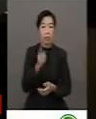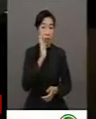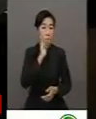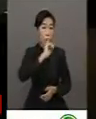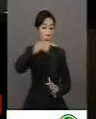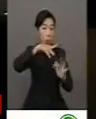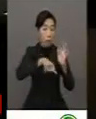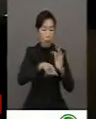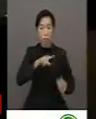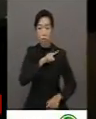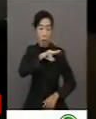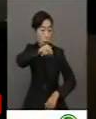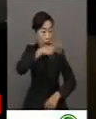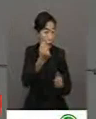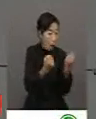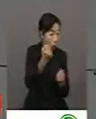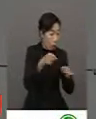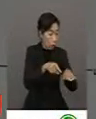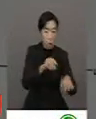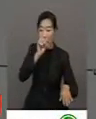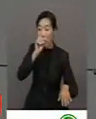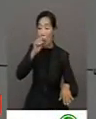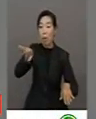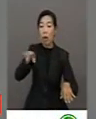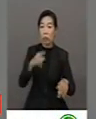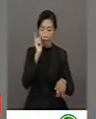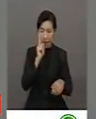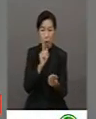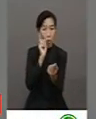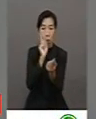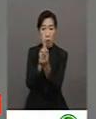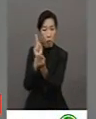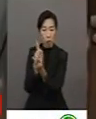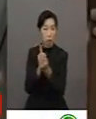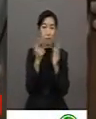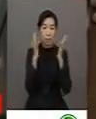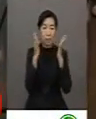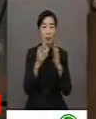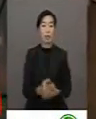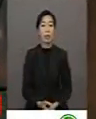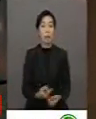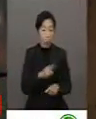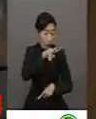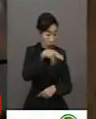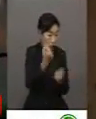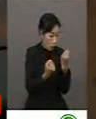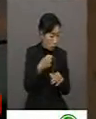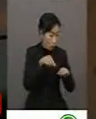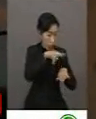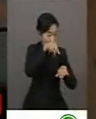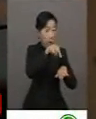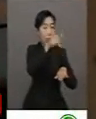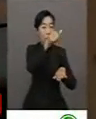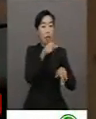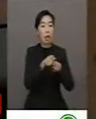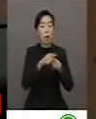นต์ซุปเปอร์คาร์เท่านั้นโดยไม่เคยรู้จักกับนายบอยและนายเบนซ์เป็นการส่วนตัวซึ่งจุดเริ่มต้นของการหารถยนต์คันนี้ก็คือ